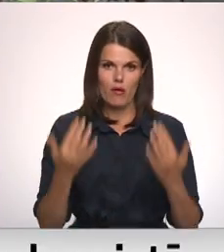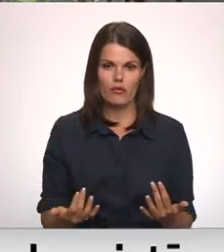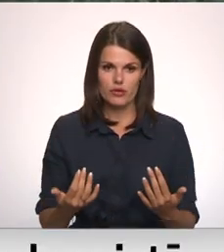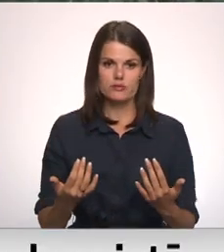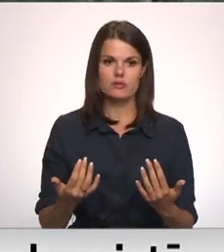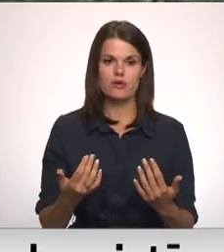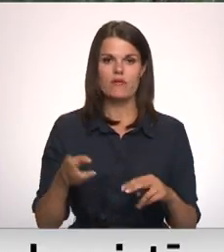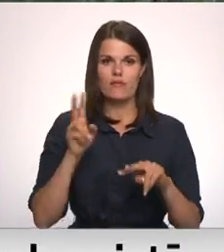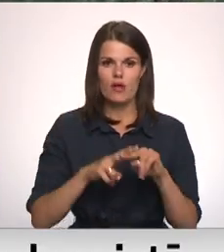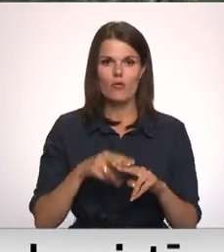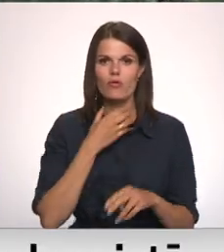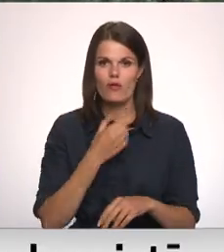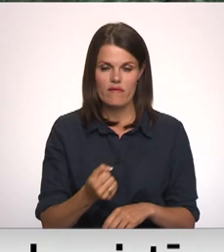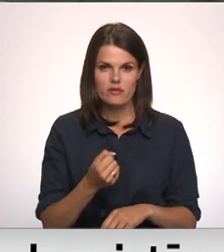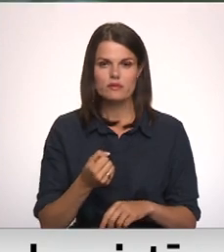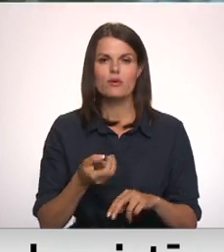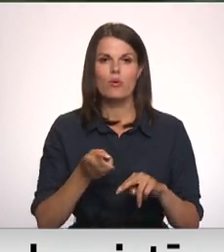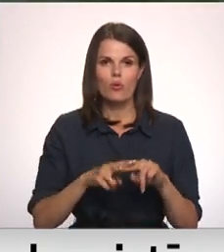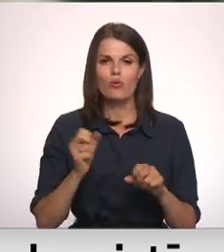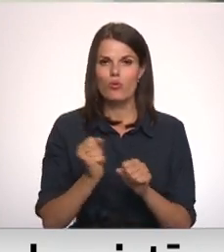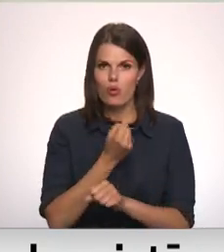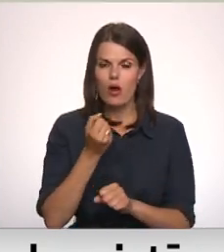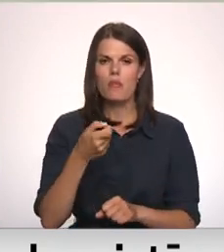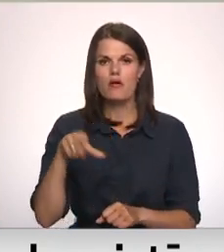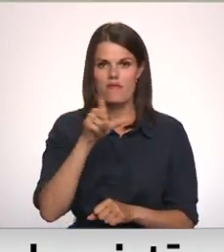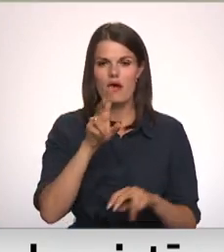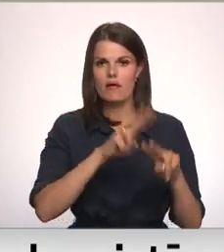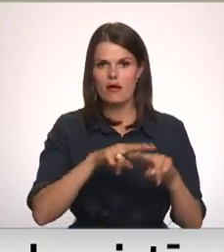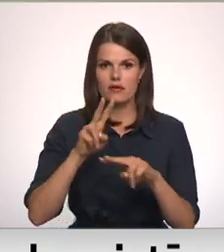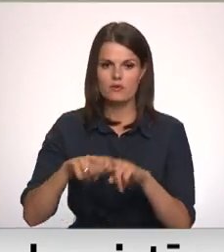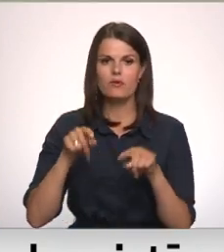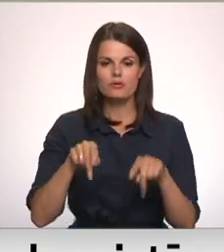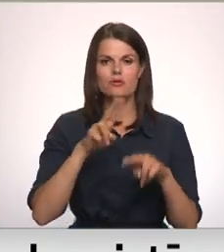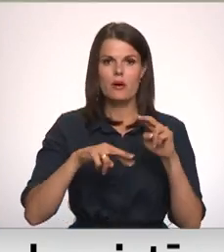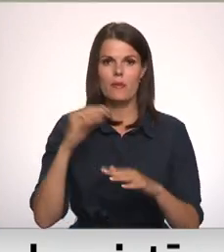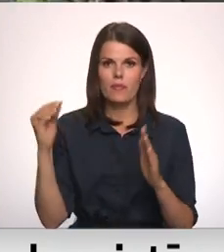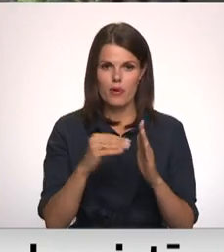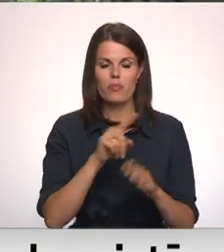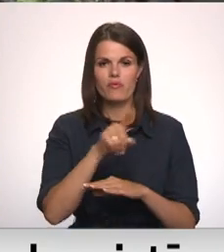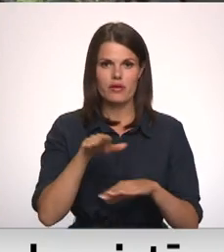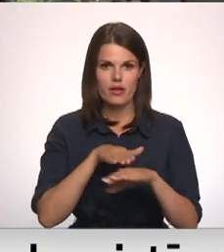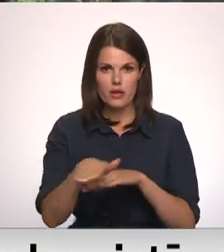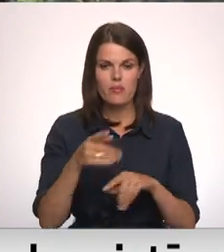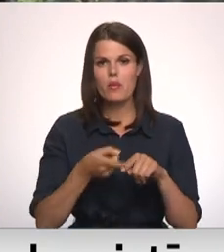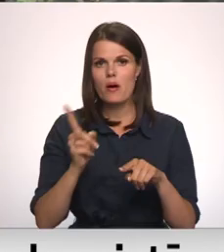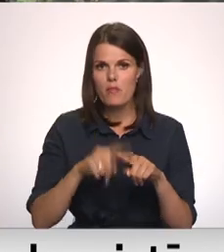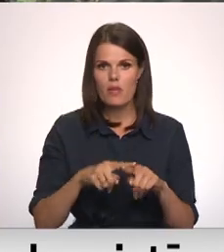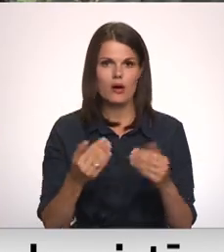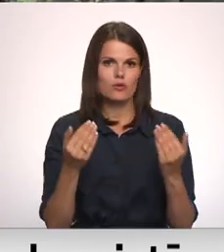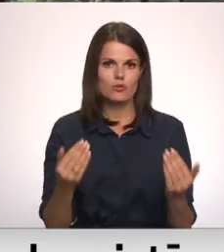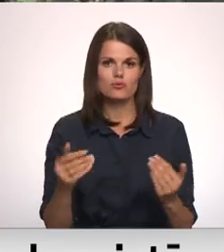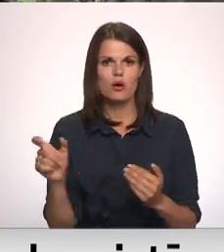atrisinājušas vietu deficītu, un tomēr vairākās vietās šīs piebūves ir realizētas. Tāpēc